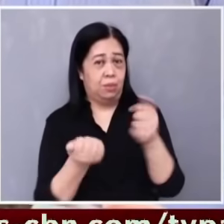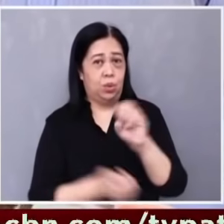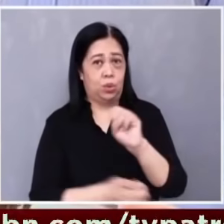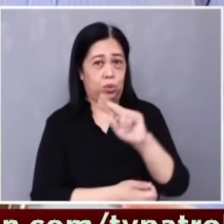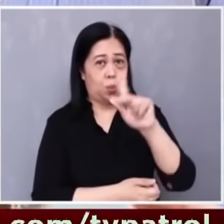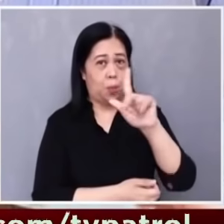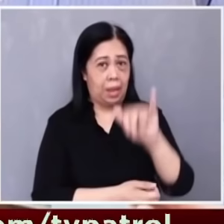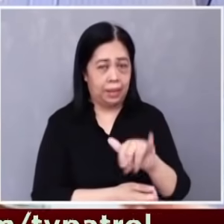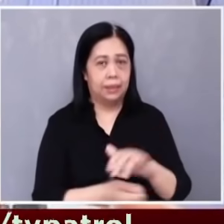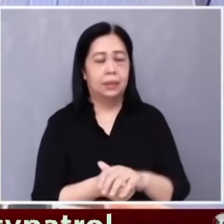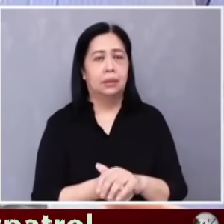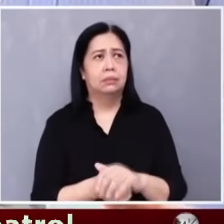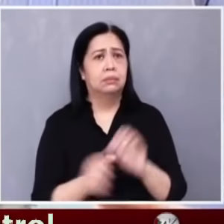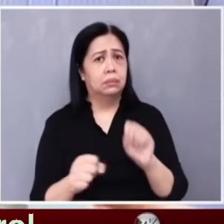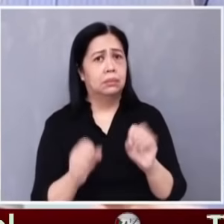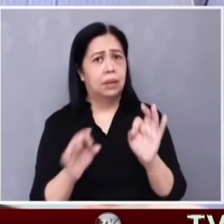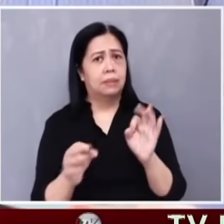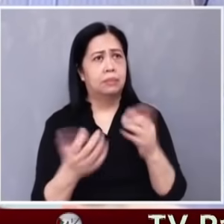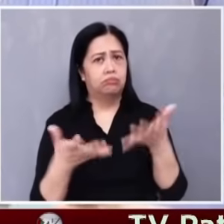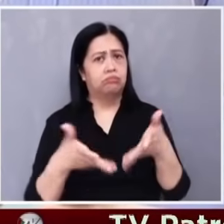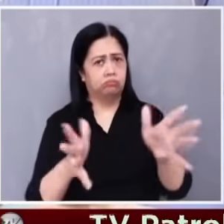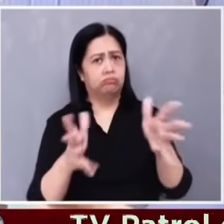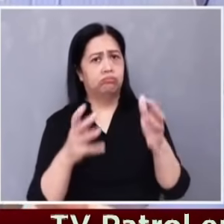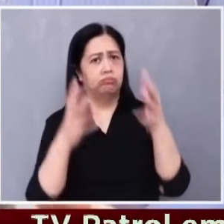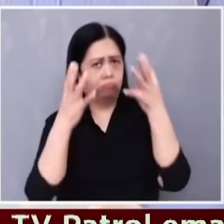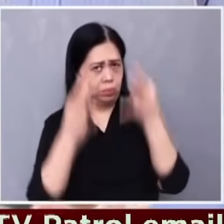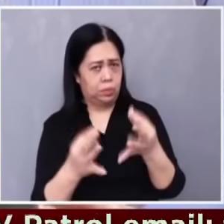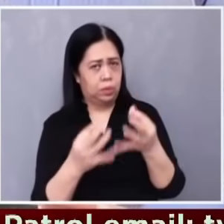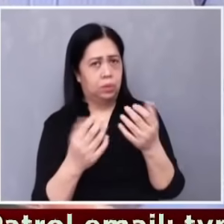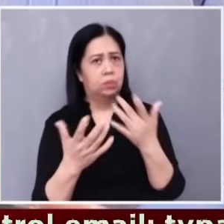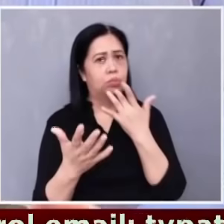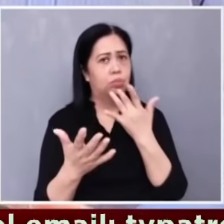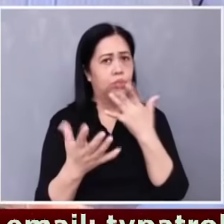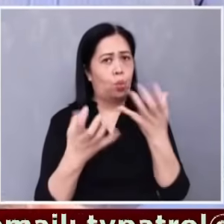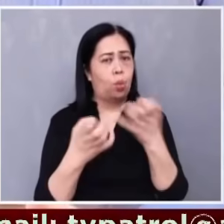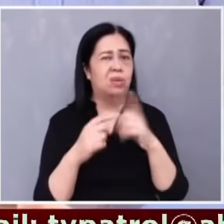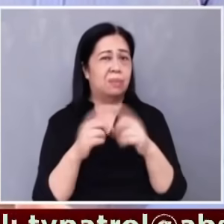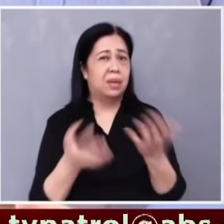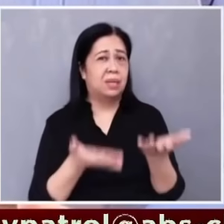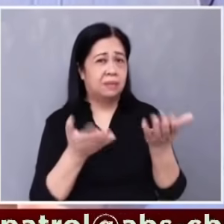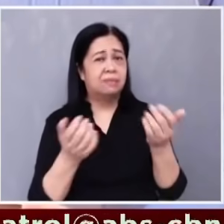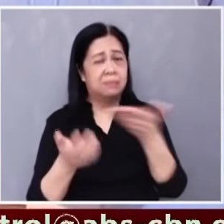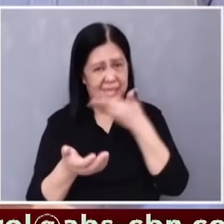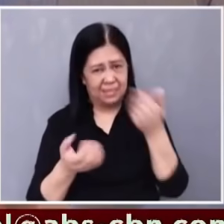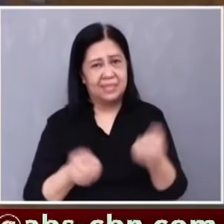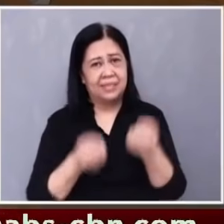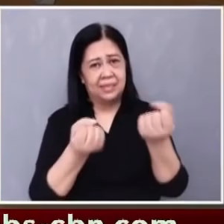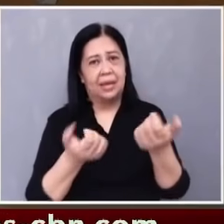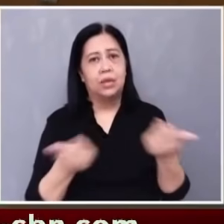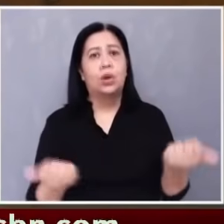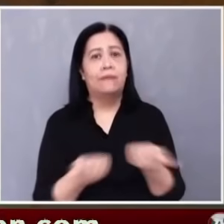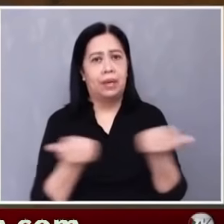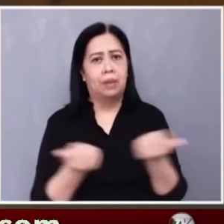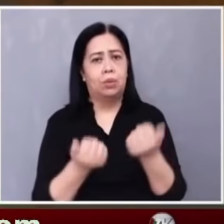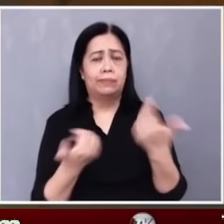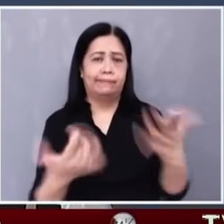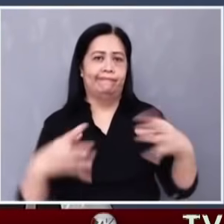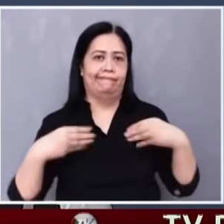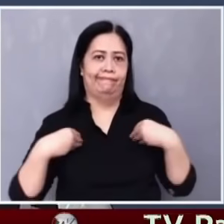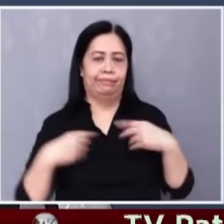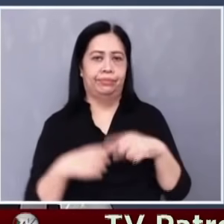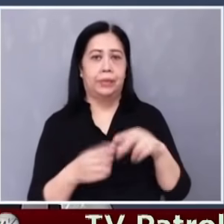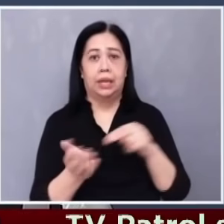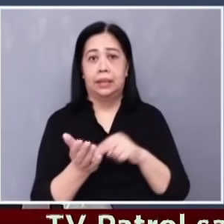na meron silang leeway. But we are recommending na kung ano yung available, yun ang i-take nila. Sina Nurse Eric at